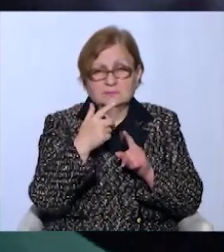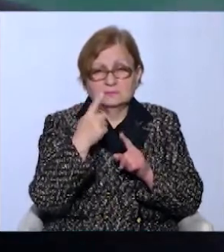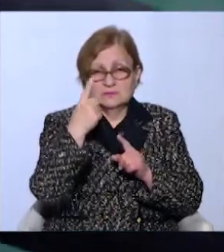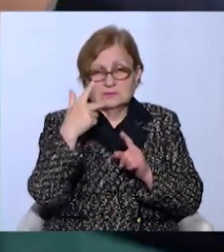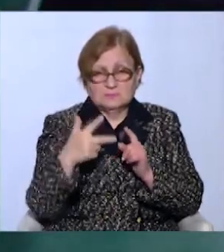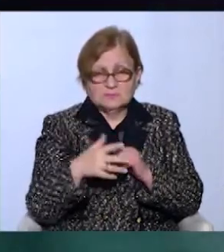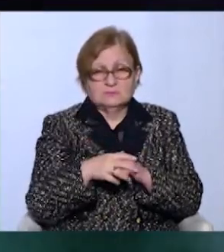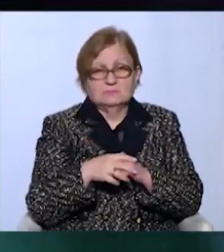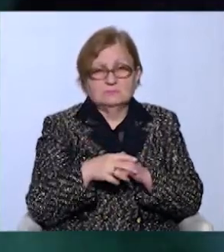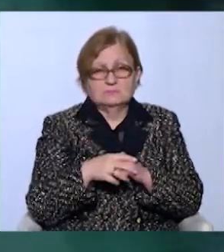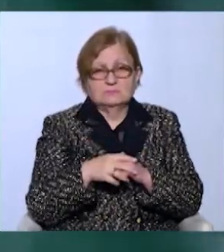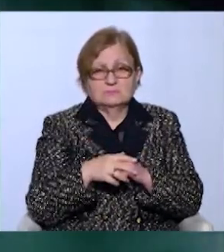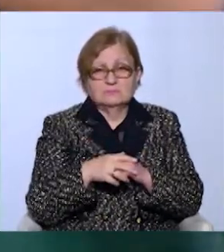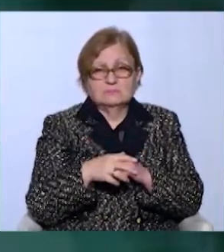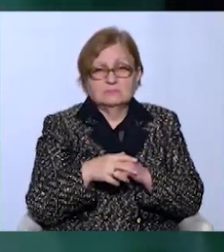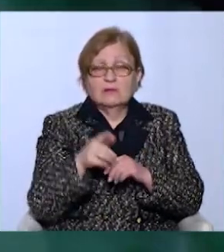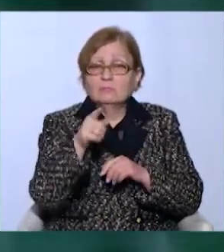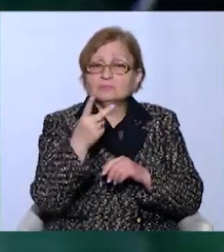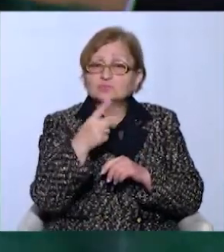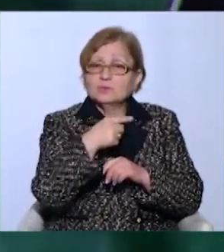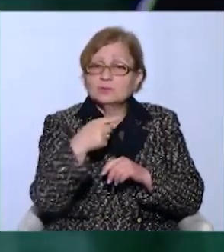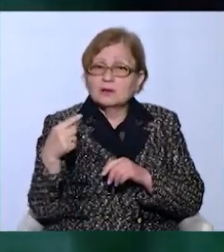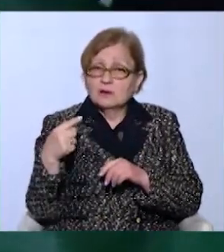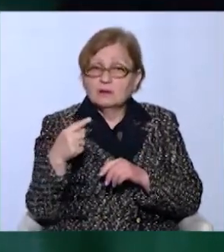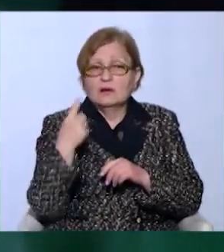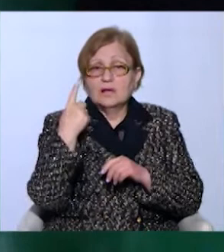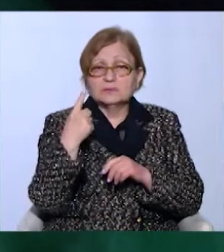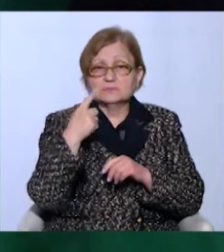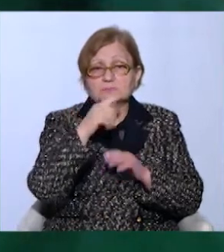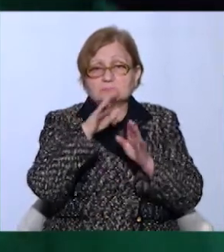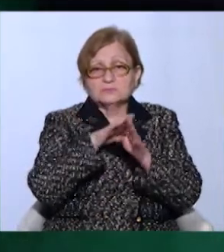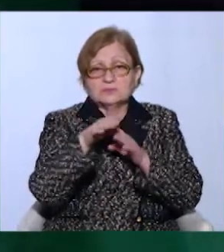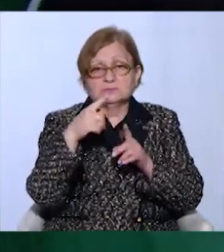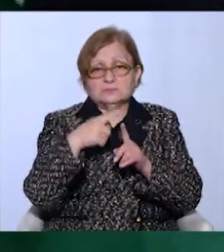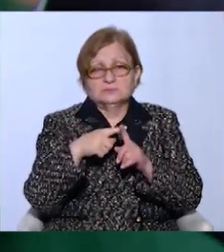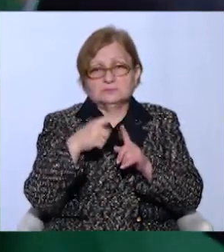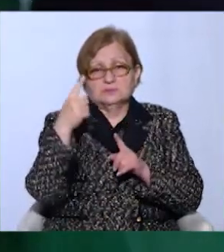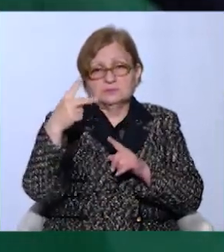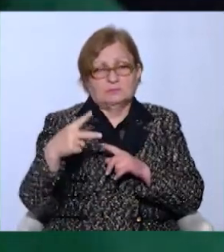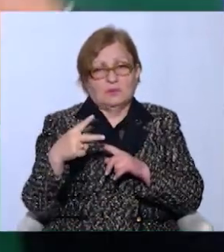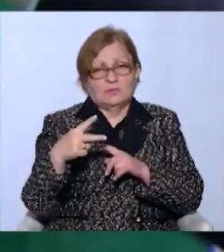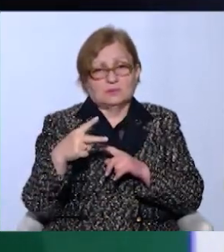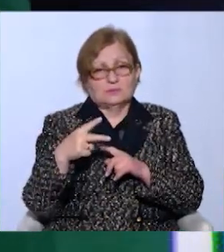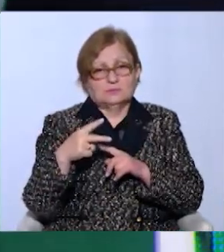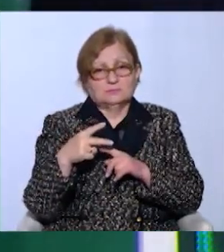3.13 მაგას უნდა გამოვაკლო 1 თელს დამატებული 1 მეორედი